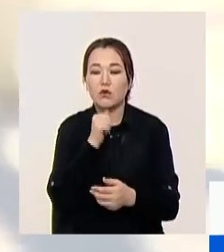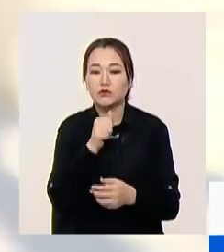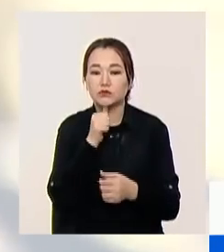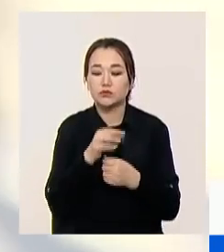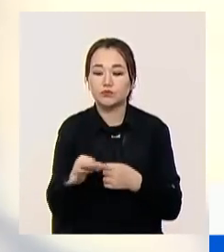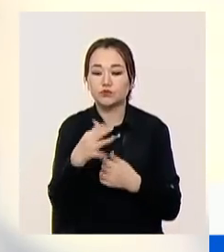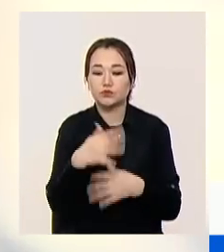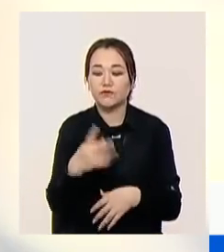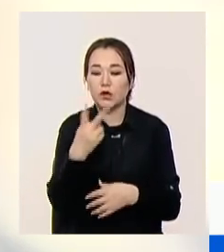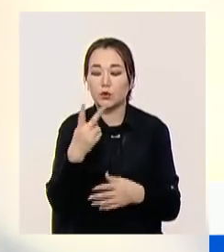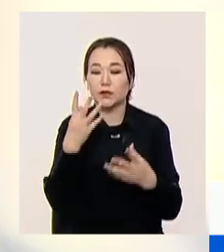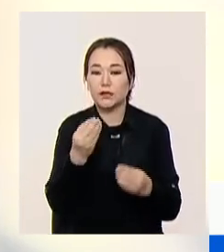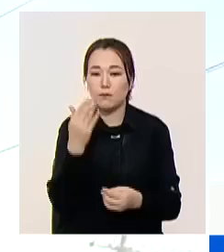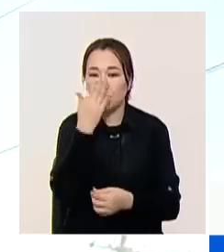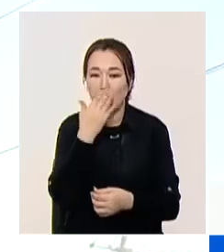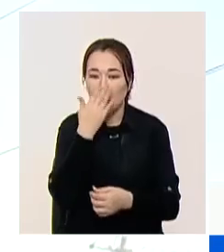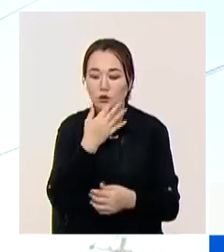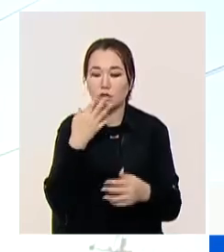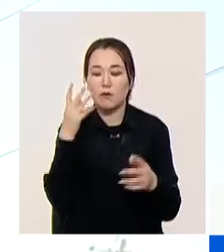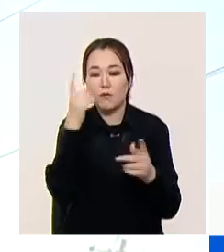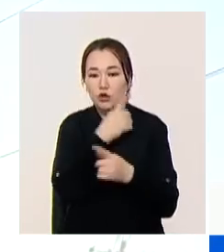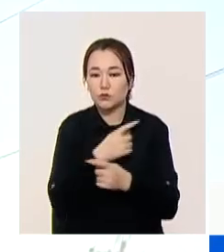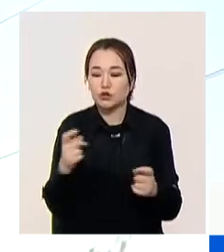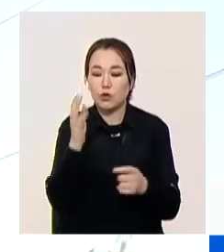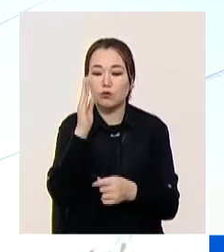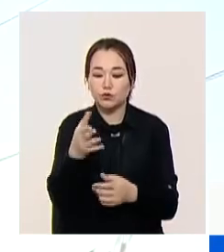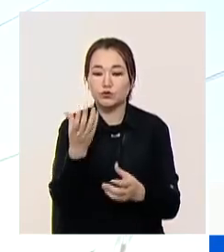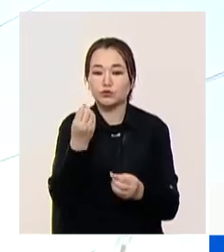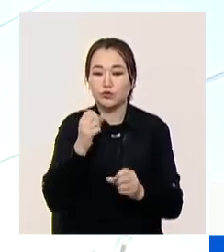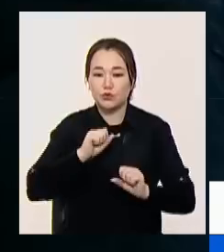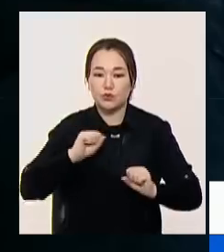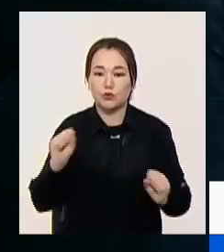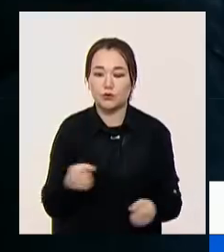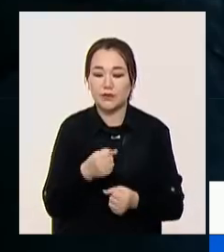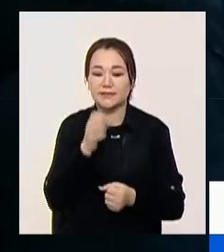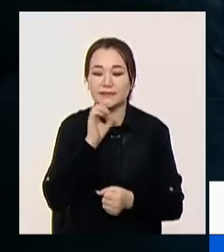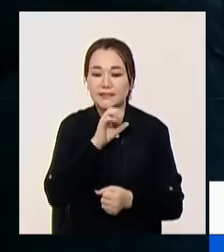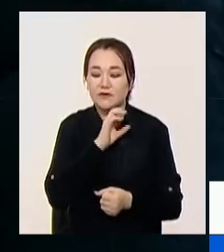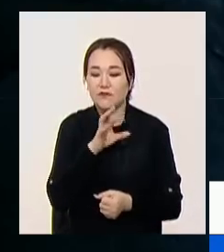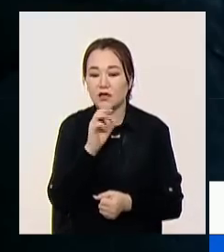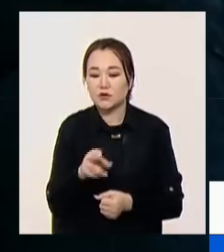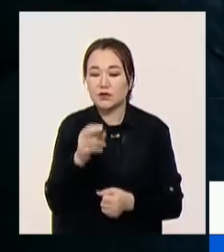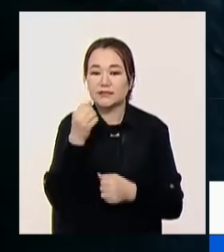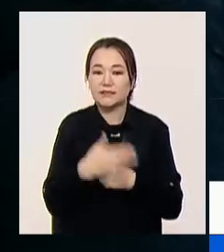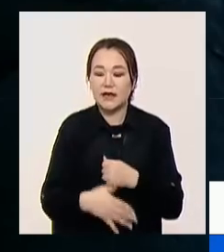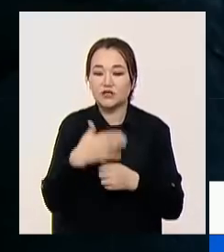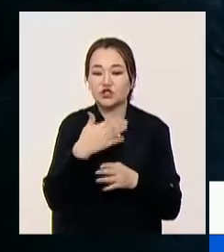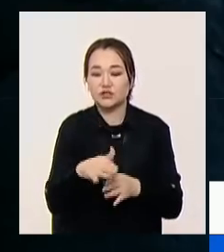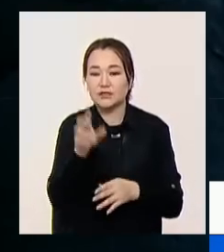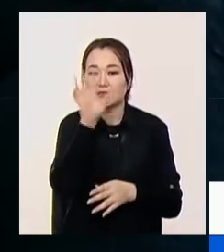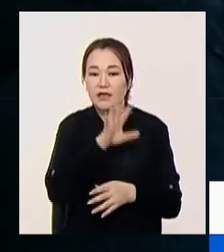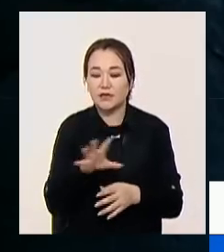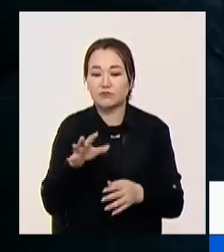уже второй день стоят морозы, но синоптики предупреждают, что будет еще холоднее. На севере, востоке и в центральной части страны